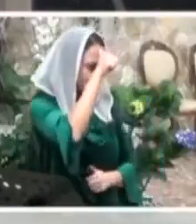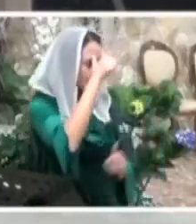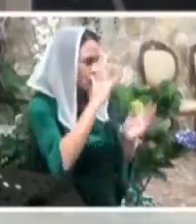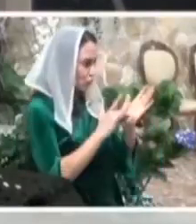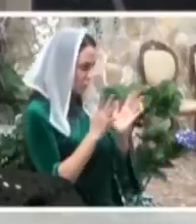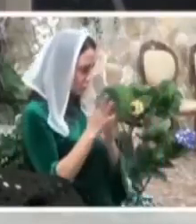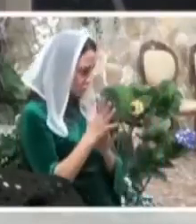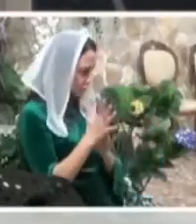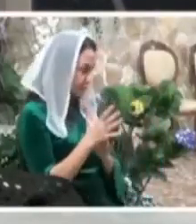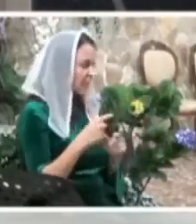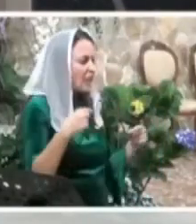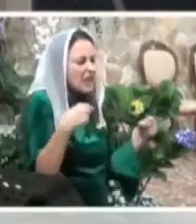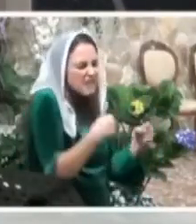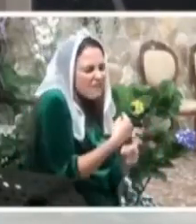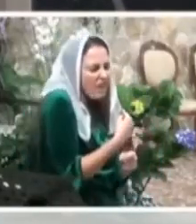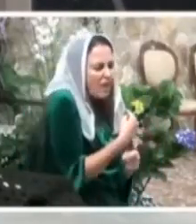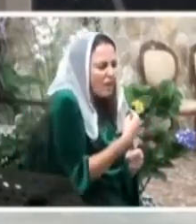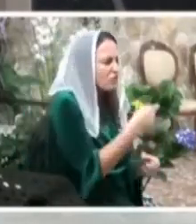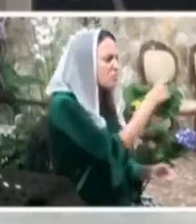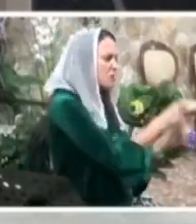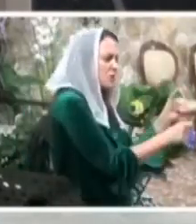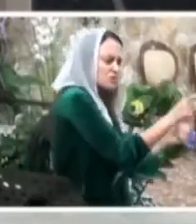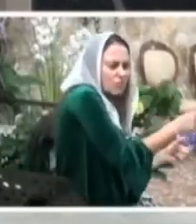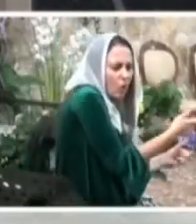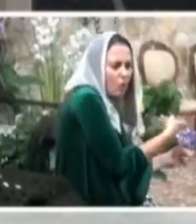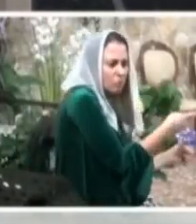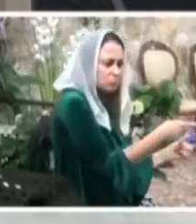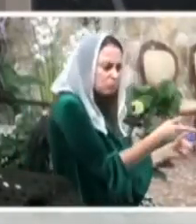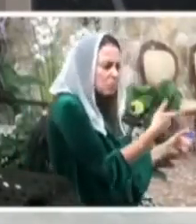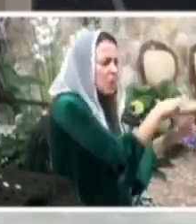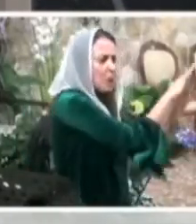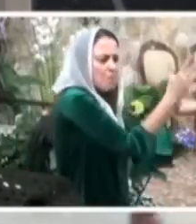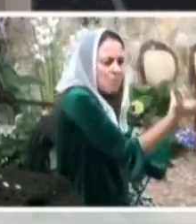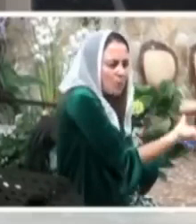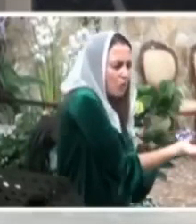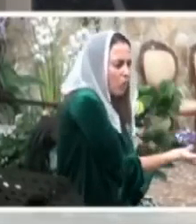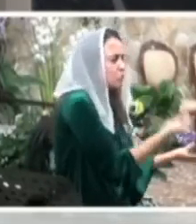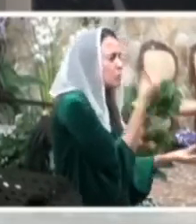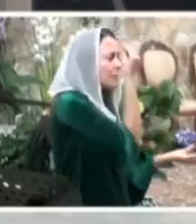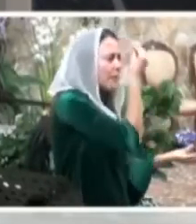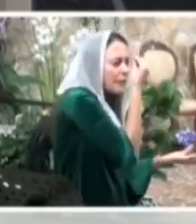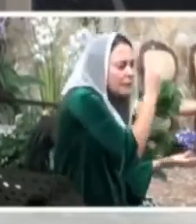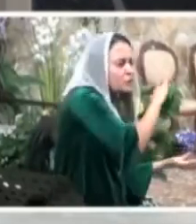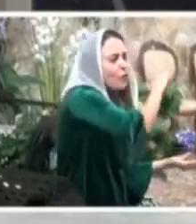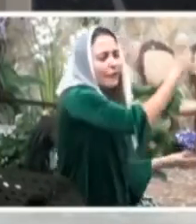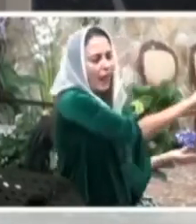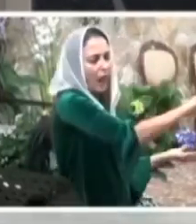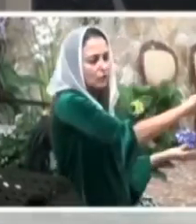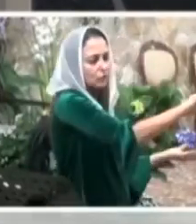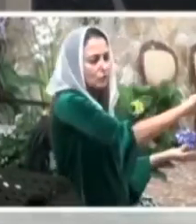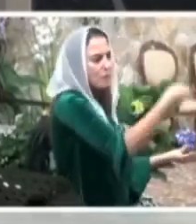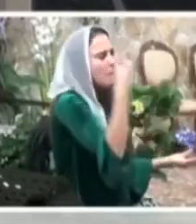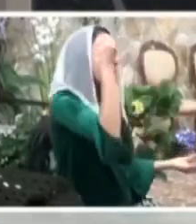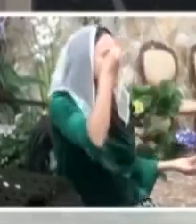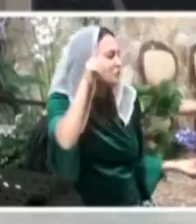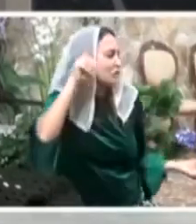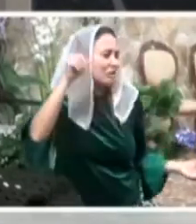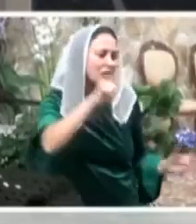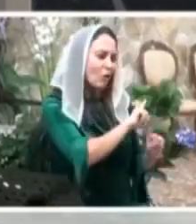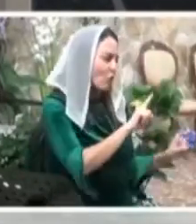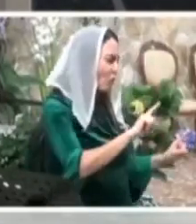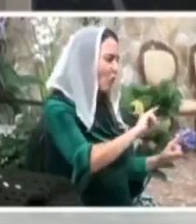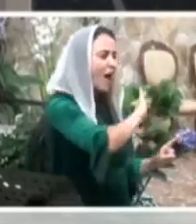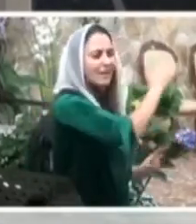Alcuni invece di nascondere la loro vita in Dio si immergono in tante altre cose.